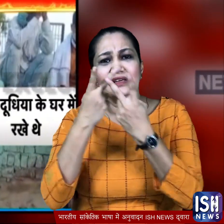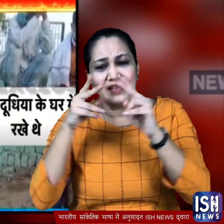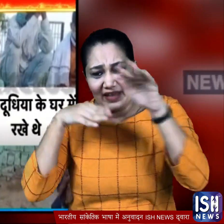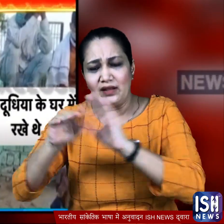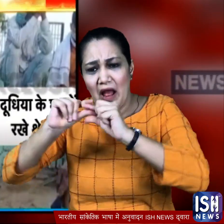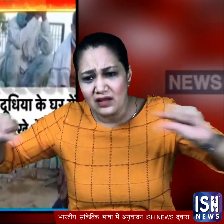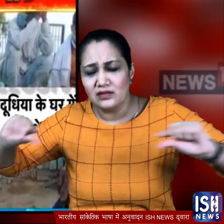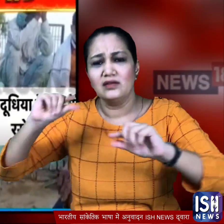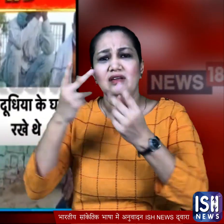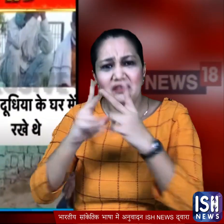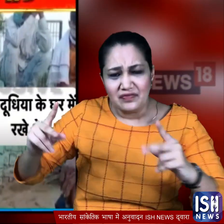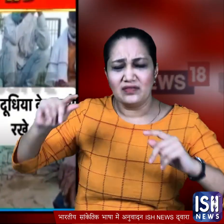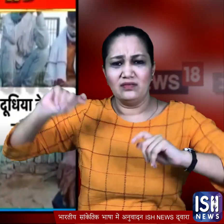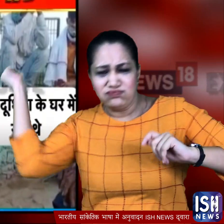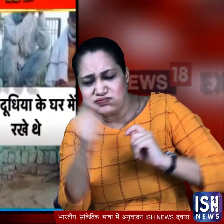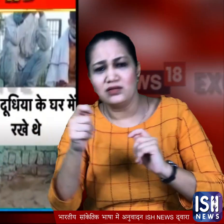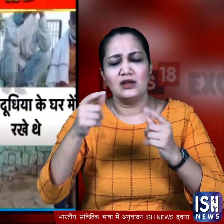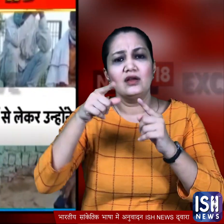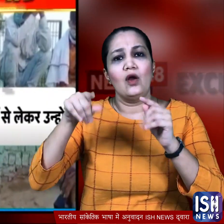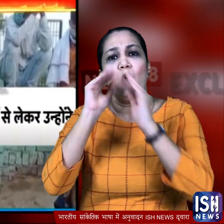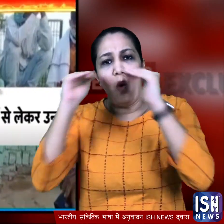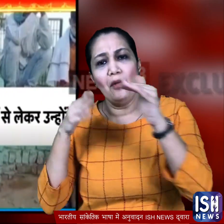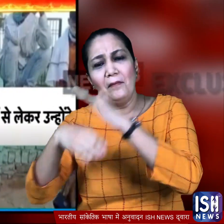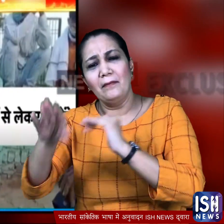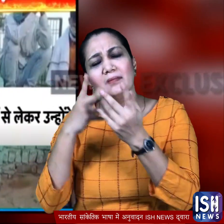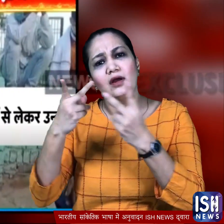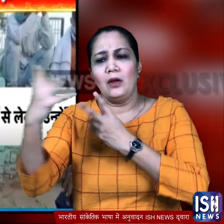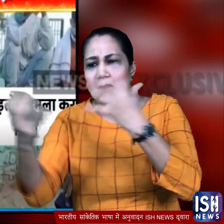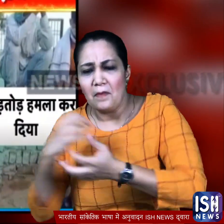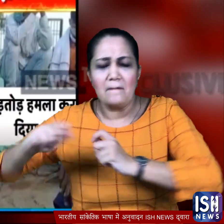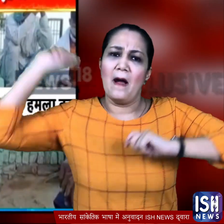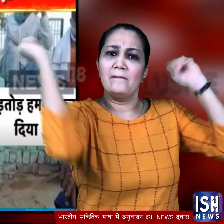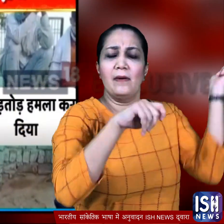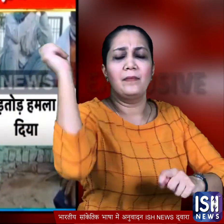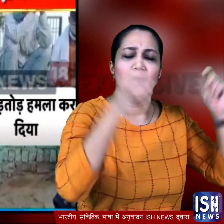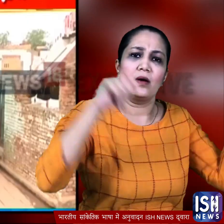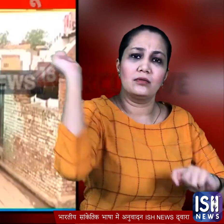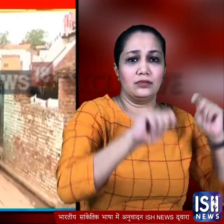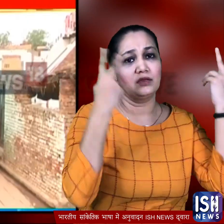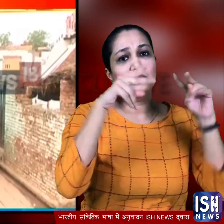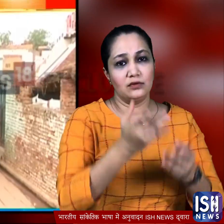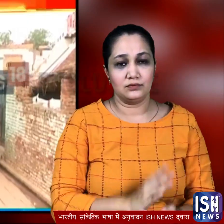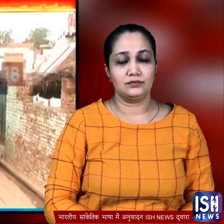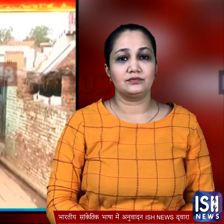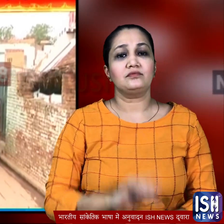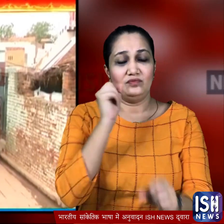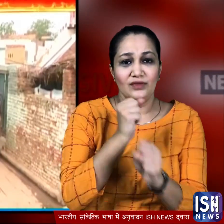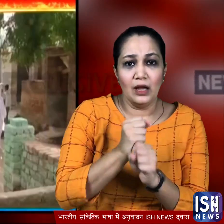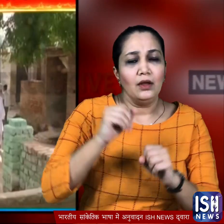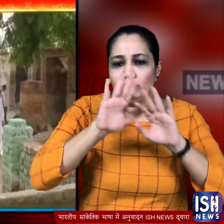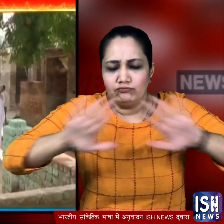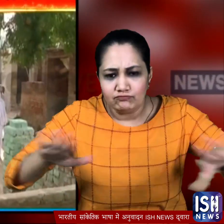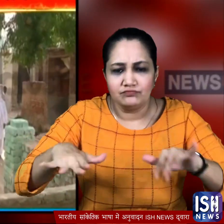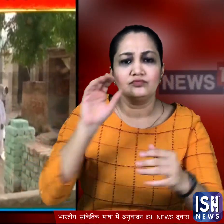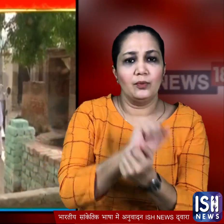और उसमें उस दूधिया के घर में रखे थे, वहीं से लेकर के उन्होंने ताबड़तोड़ हमला कर दिया। लेकिन सरकार के दखल के बाद पुलिस